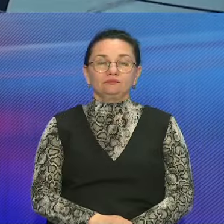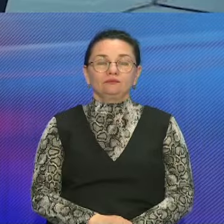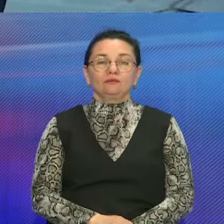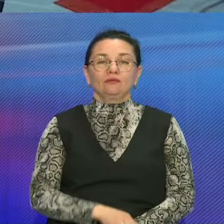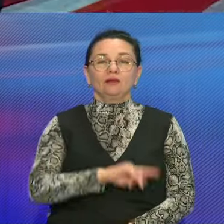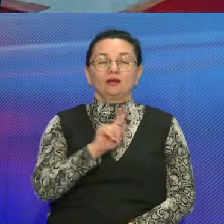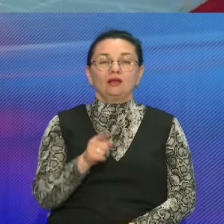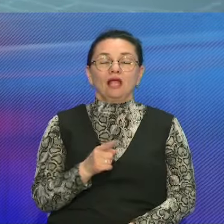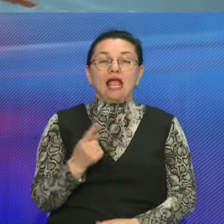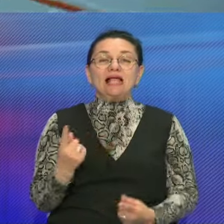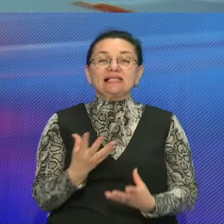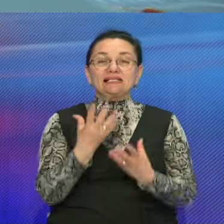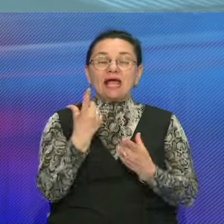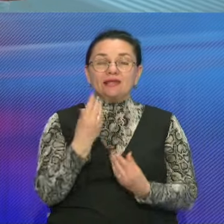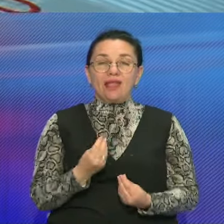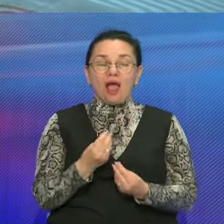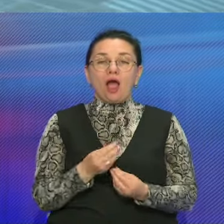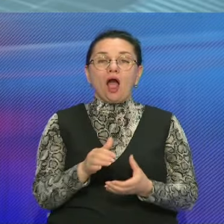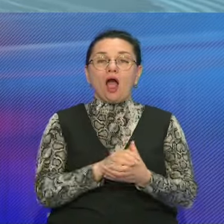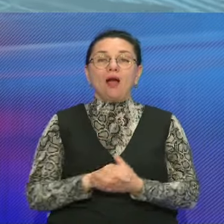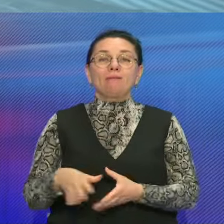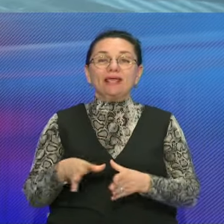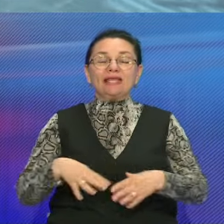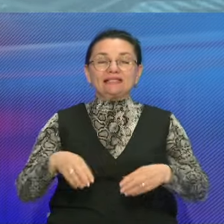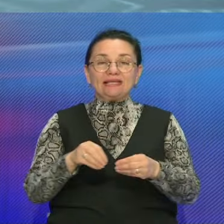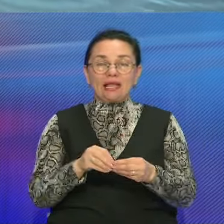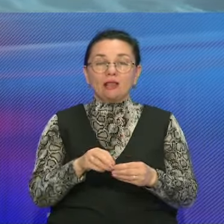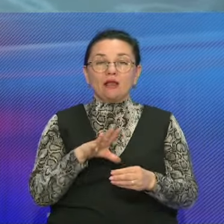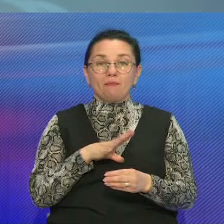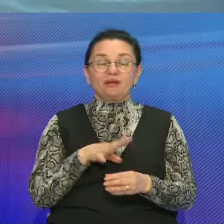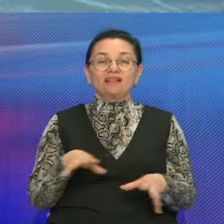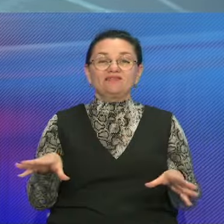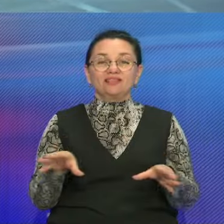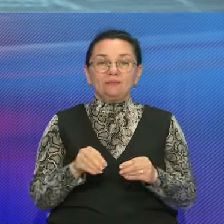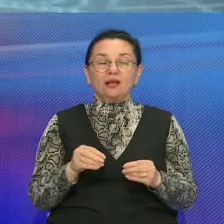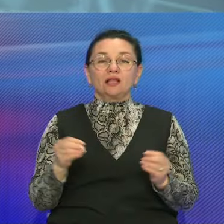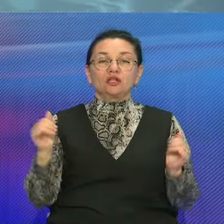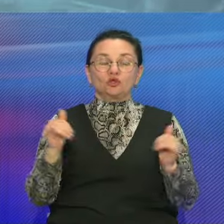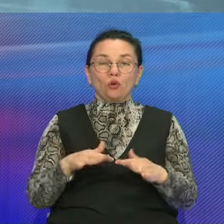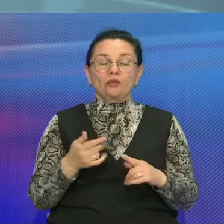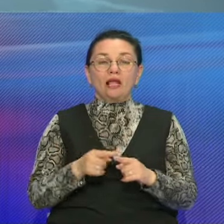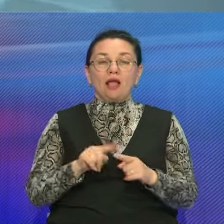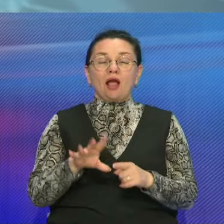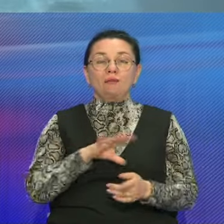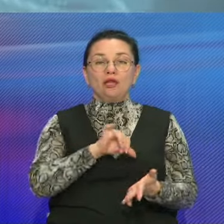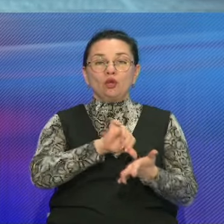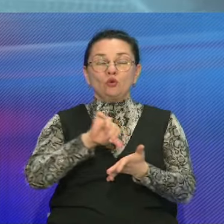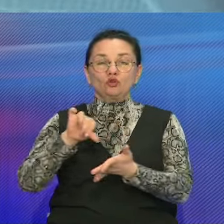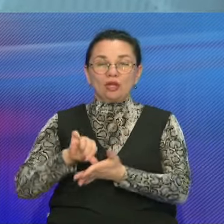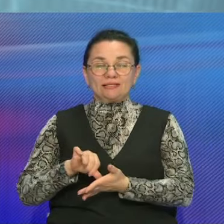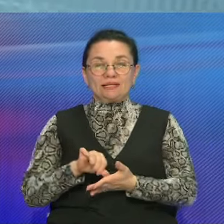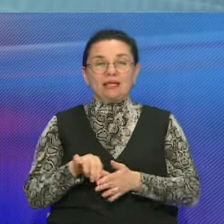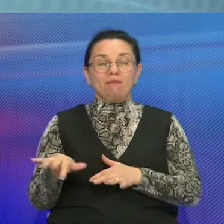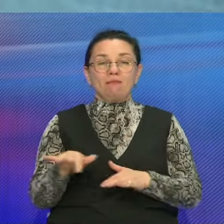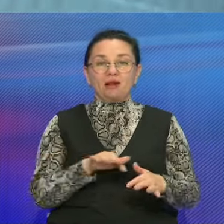З нагоди Дня єднання народів Білорусі і Росії у грудні пройшов урочистий сход. Як означили удільники мероприємства, підписання 2